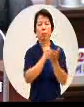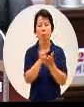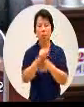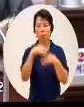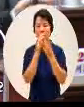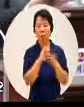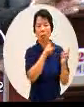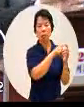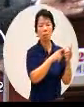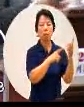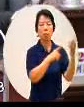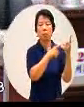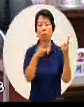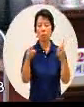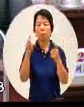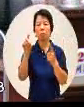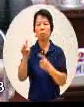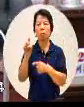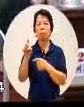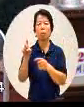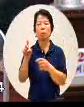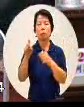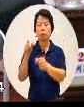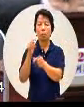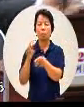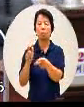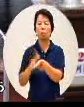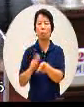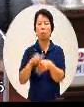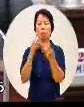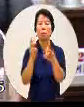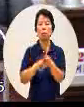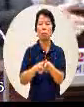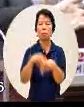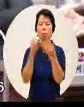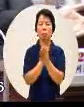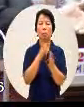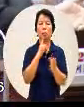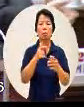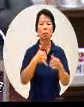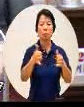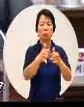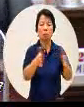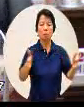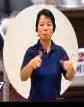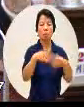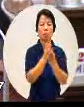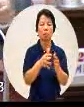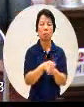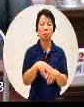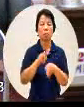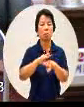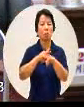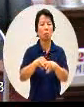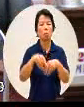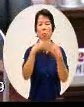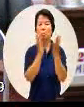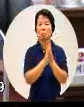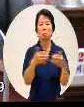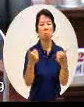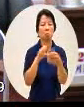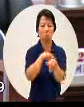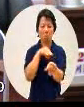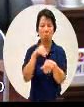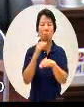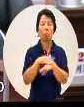到十全路民取得那麼簡單道路開得那麼寬而且呢出門都不會堵車交通核心的目的